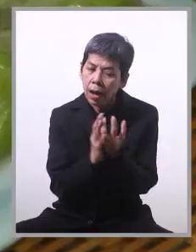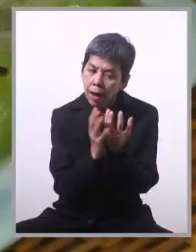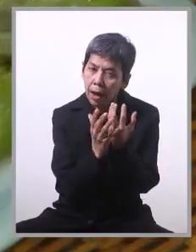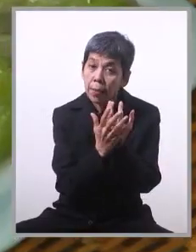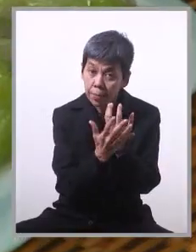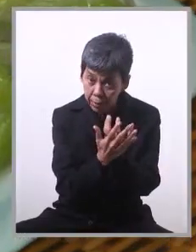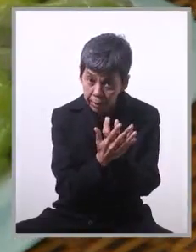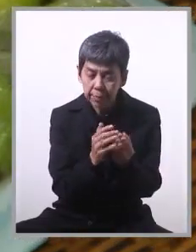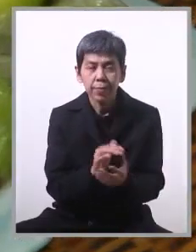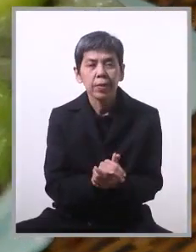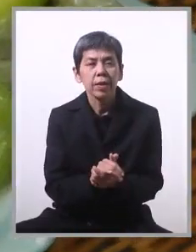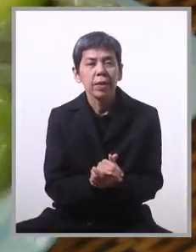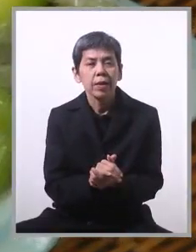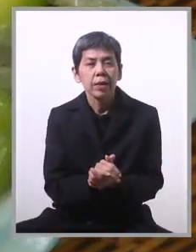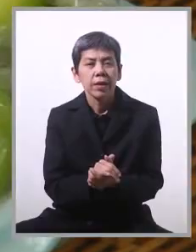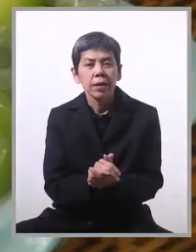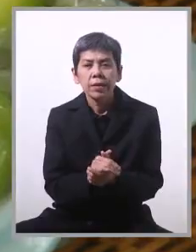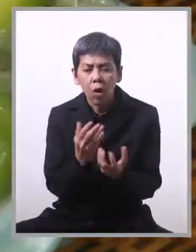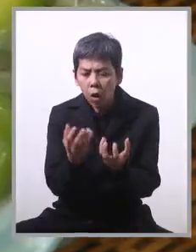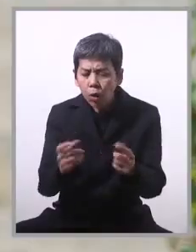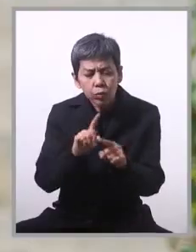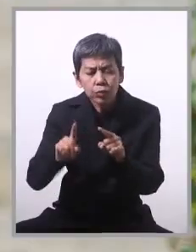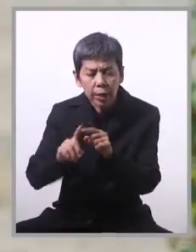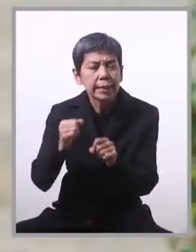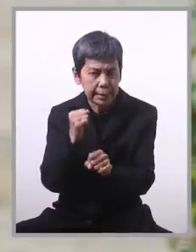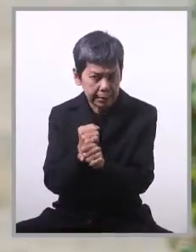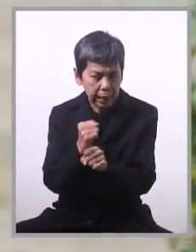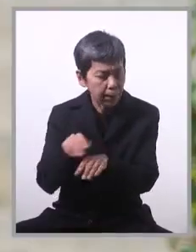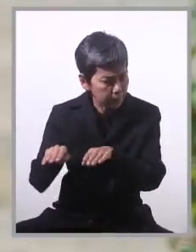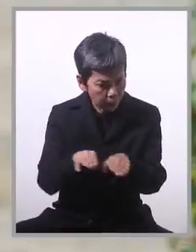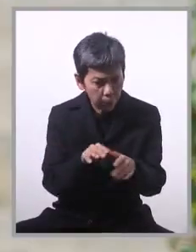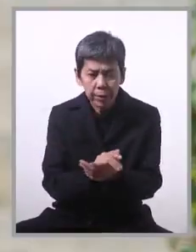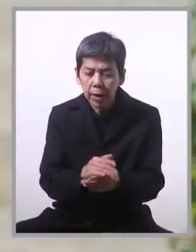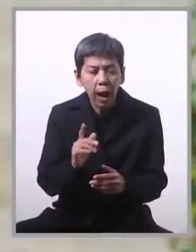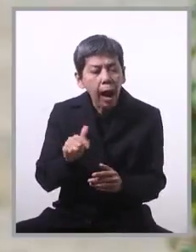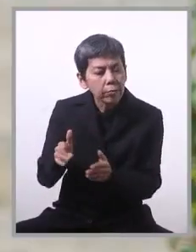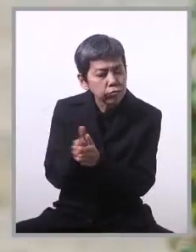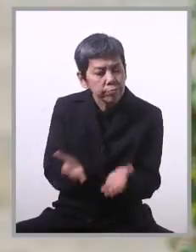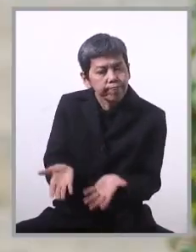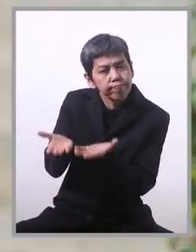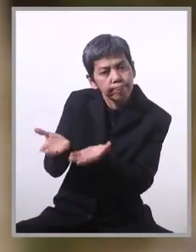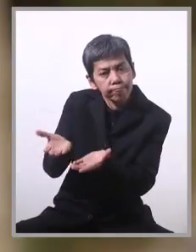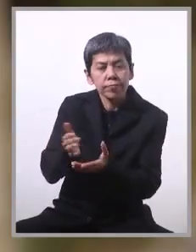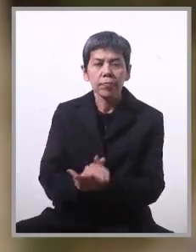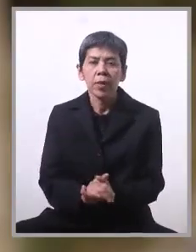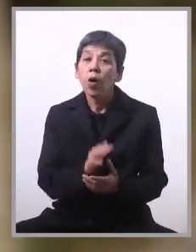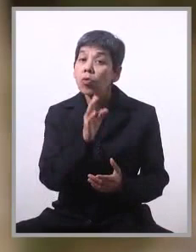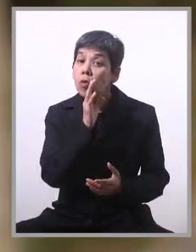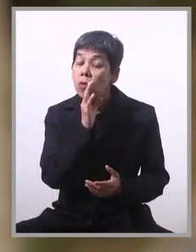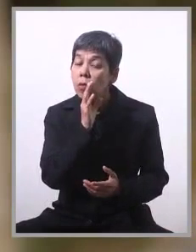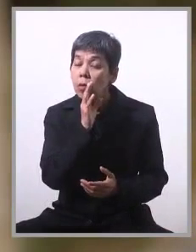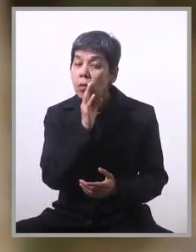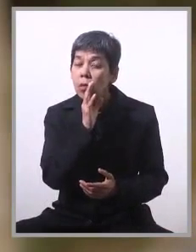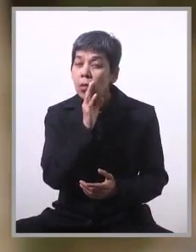ผักแล้วก็พวกวัตถุดิบต่างๆเนี่ยค่ะคือจะเตรียมให้แม่ครัวค่ะก็เวล